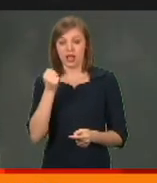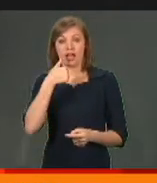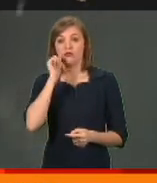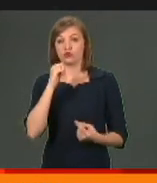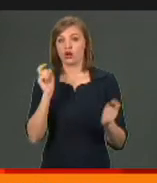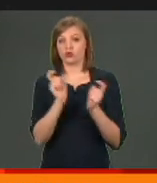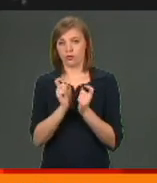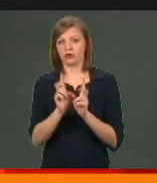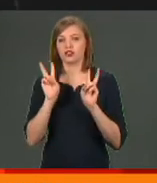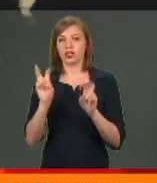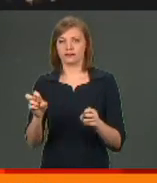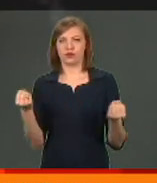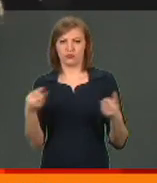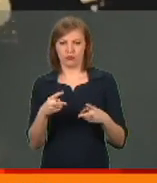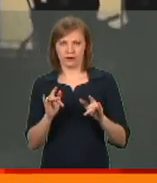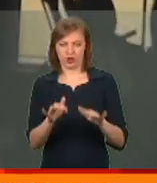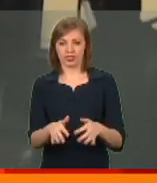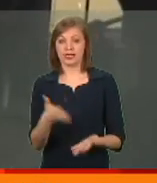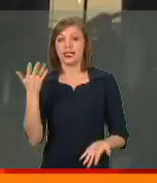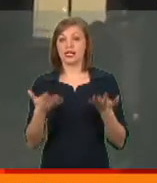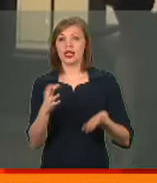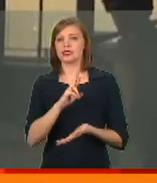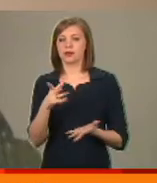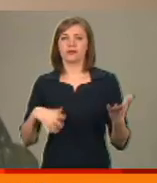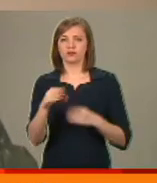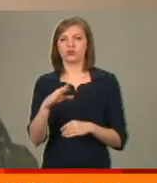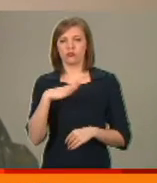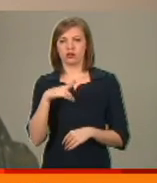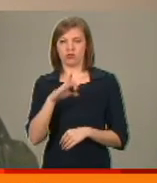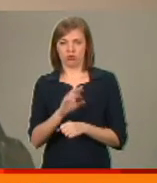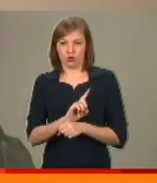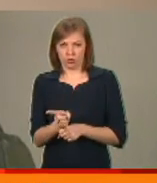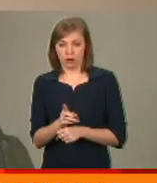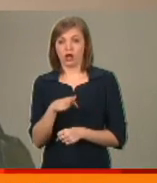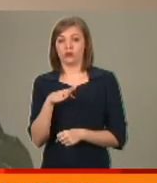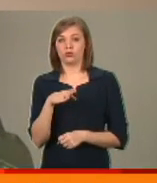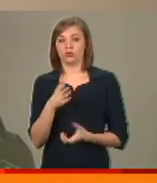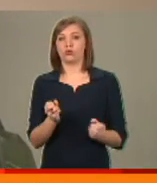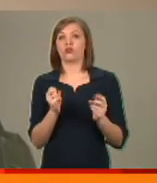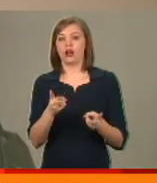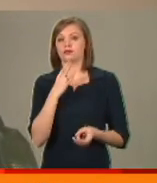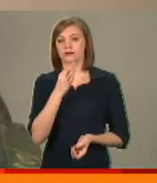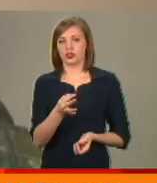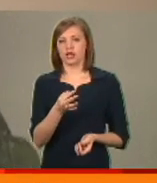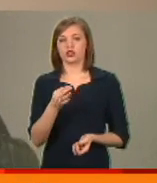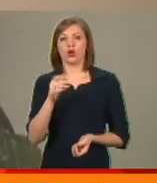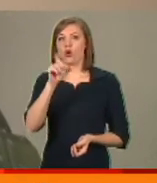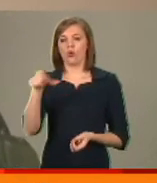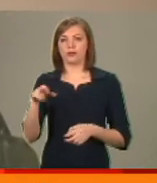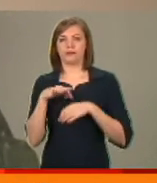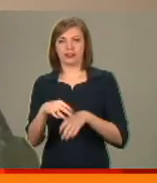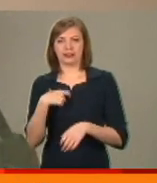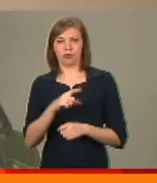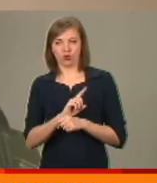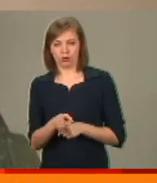вчорашній конфлікт називають провокацією. Якби все було по-нормальному, ну, як сказати, вони вели себе